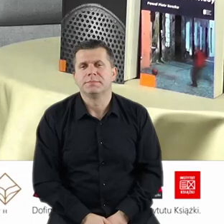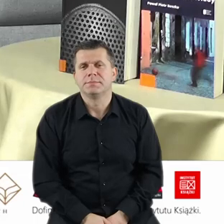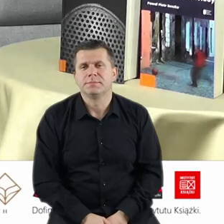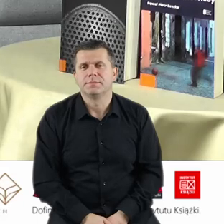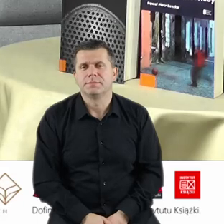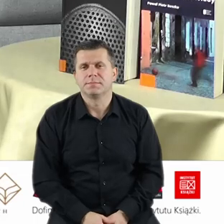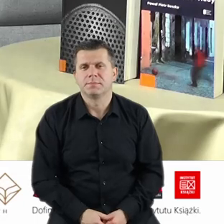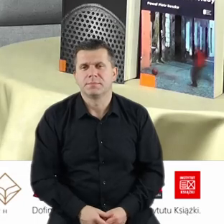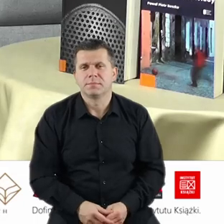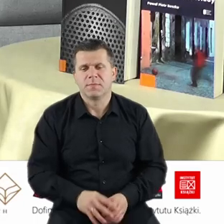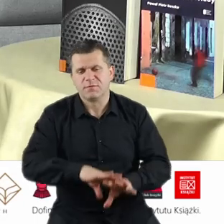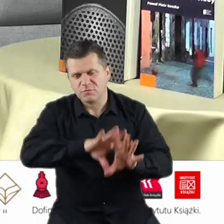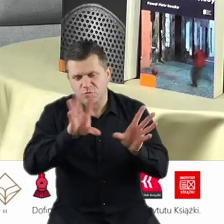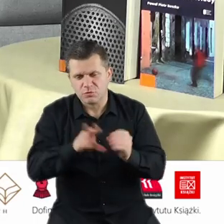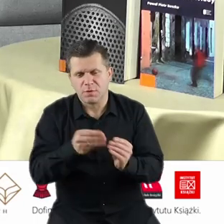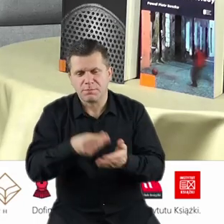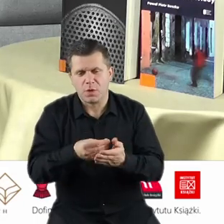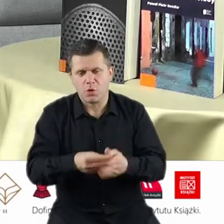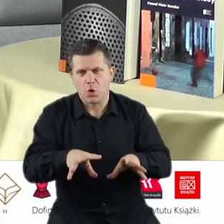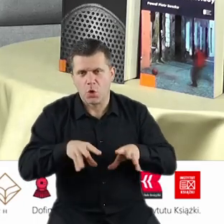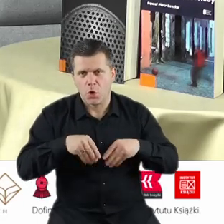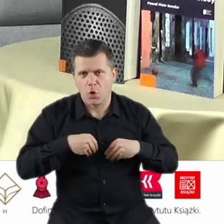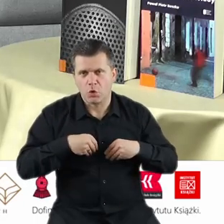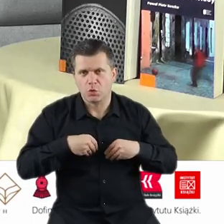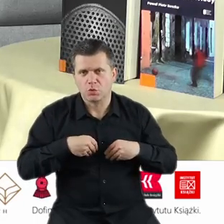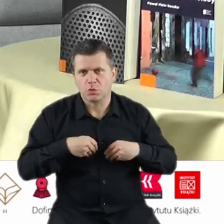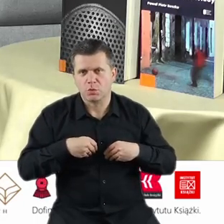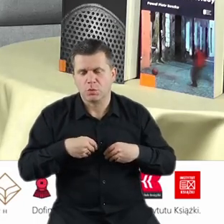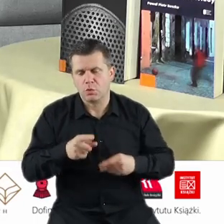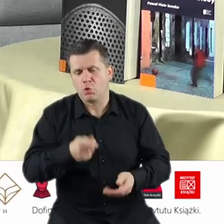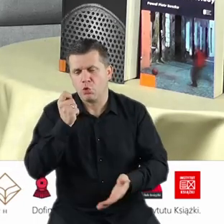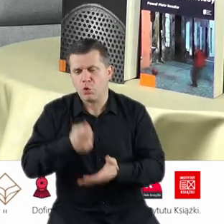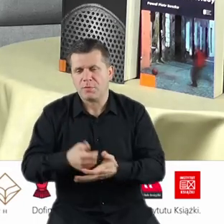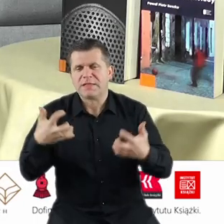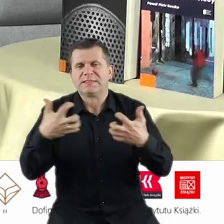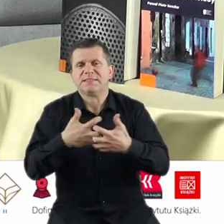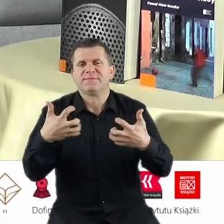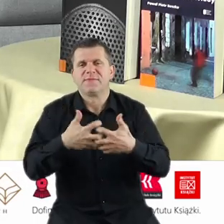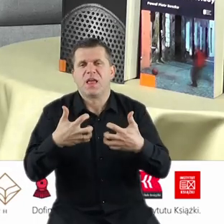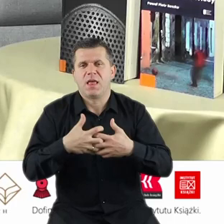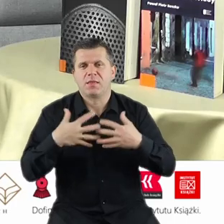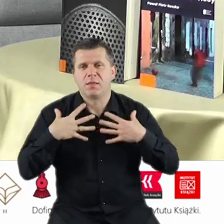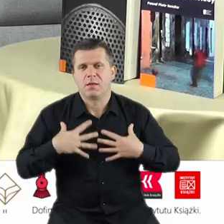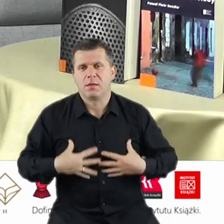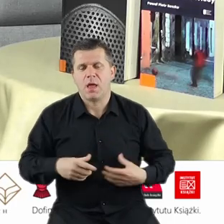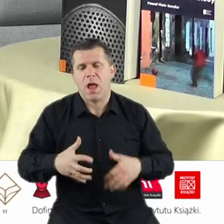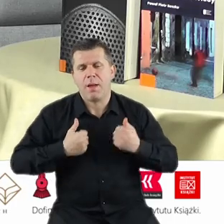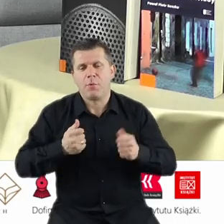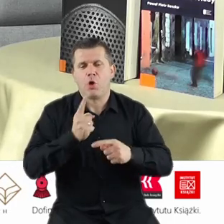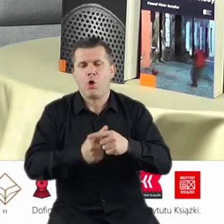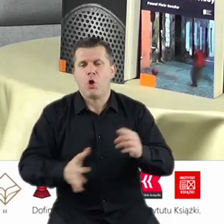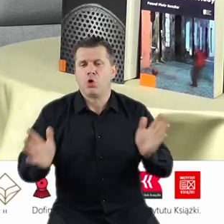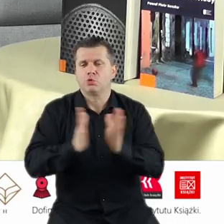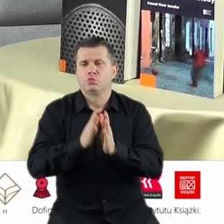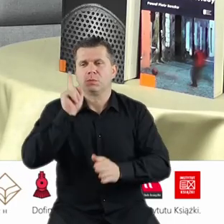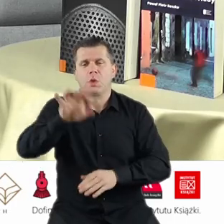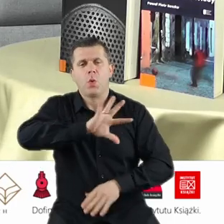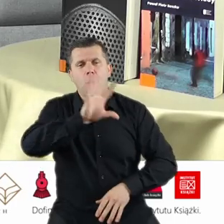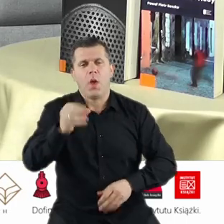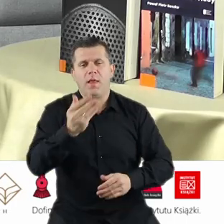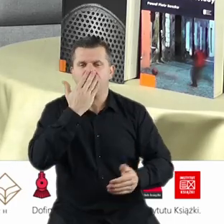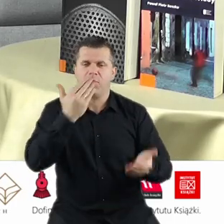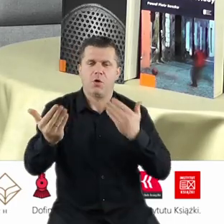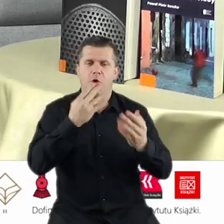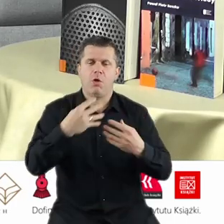wspomniałem poprzednio i za wszystkie uzyskane pieniądze za to złoto wydał na zakup swetra, żeby w kościele ładnie wyglądać.